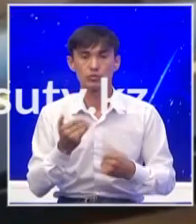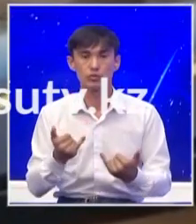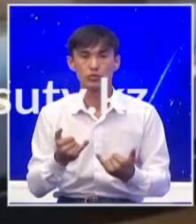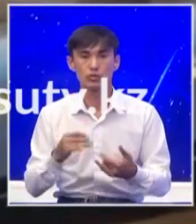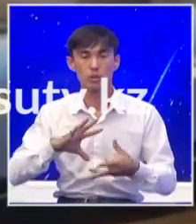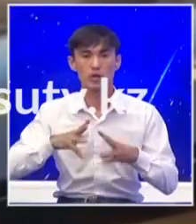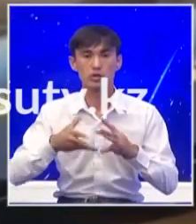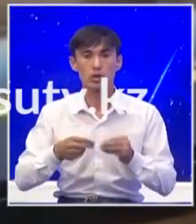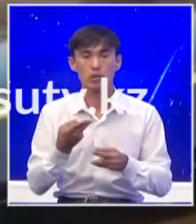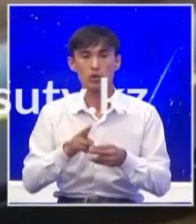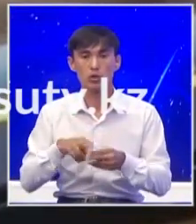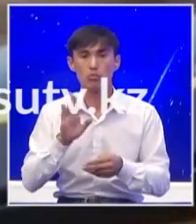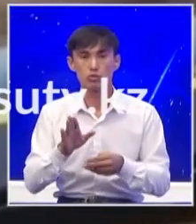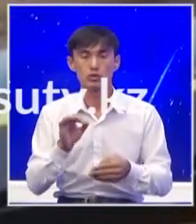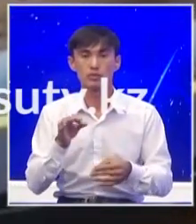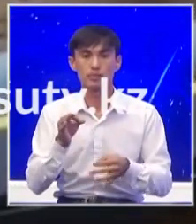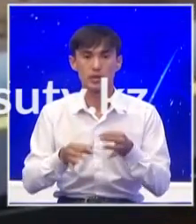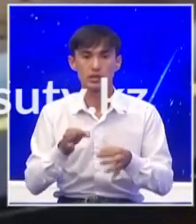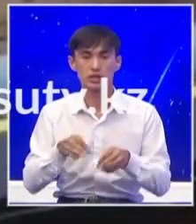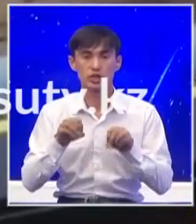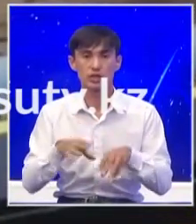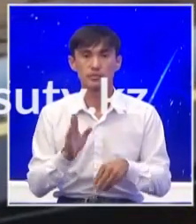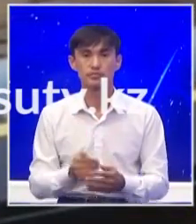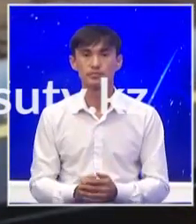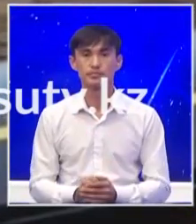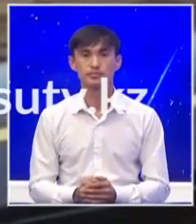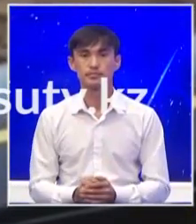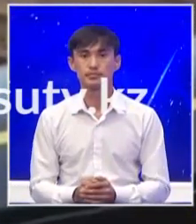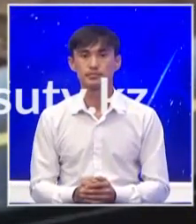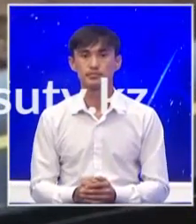по результатам которой будет принято процессуальное решение.